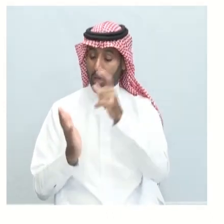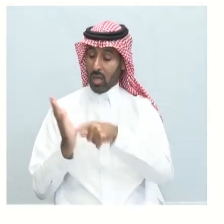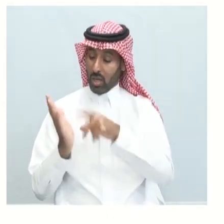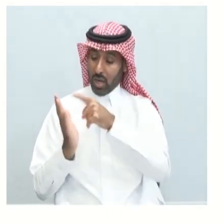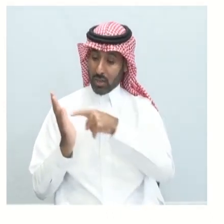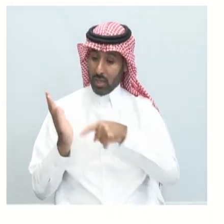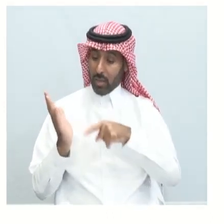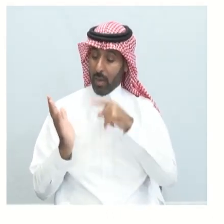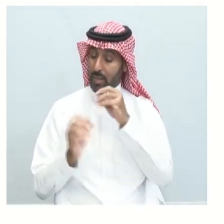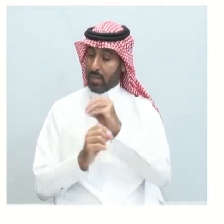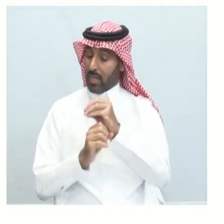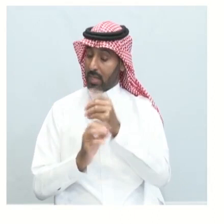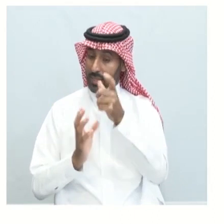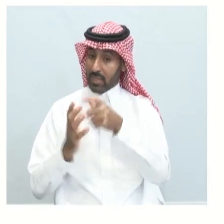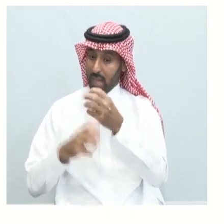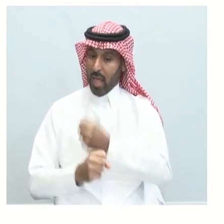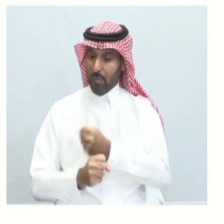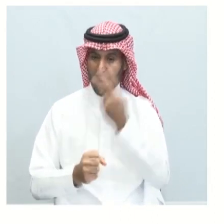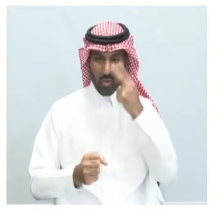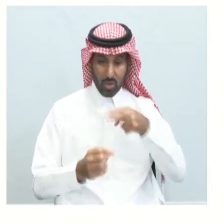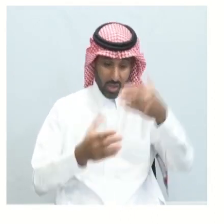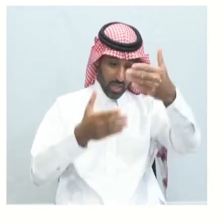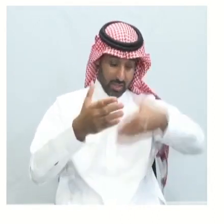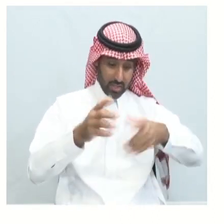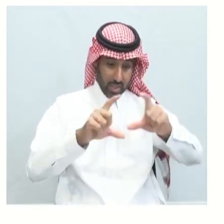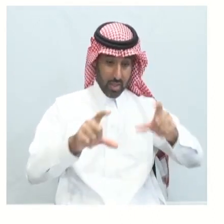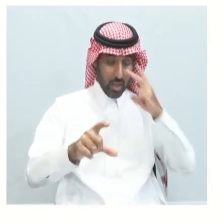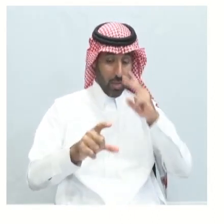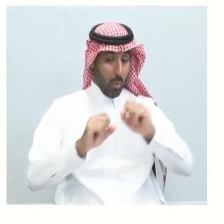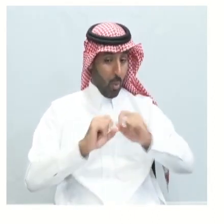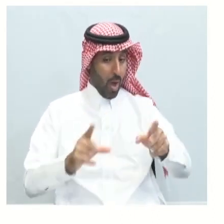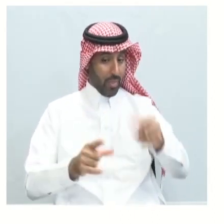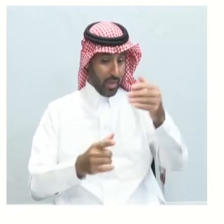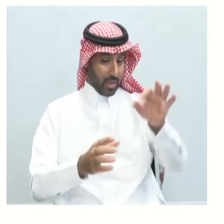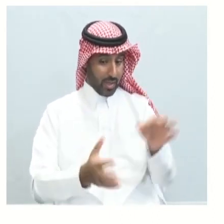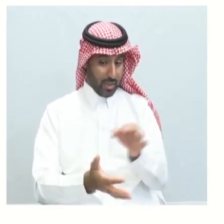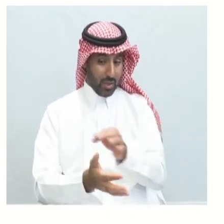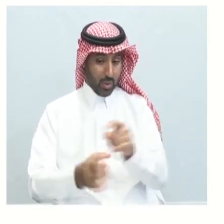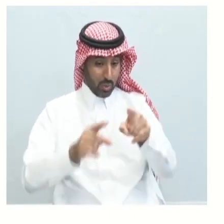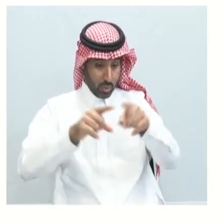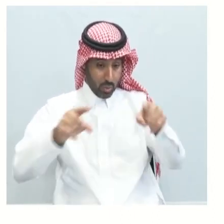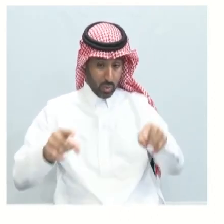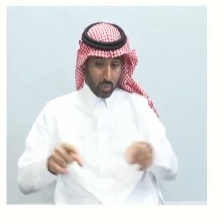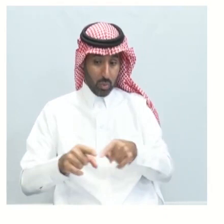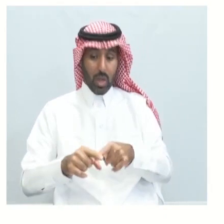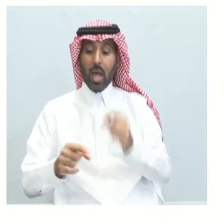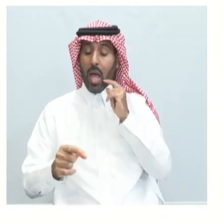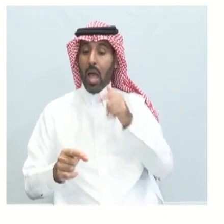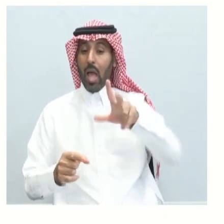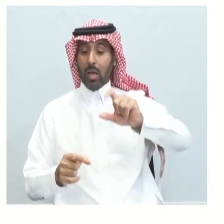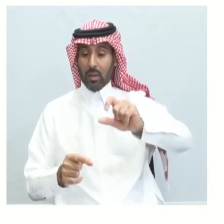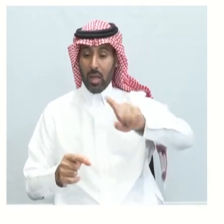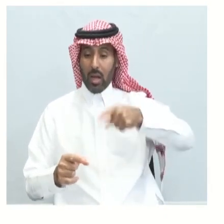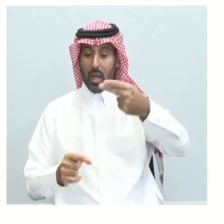تمعن في الخريطه التي امامك ثم وضح على الخريطه حدود الدرع العربي